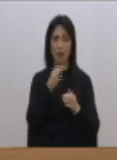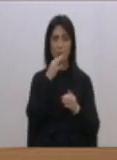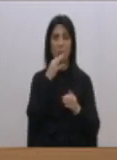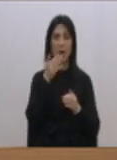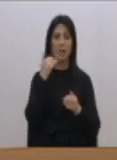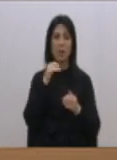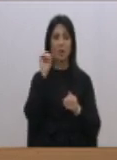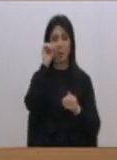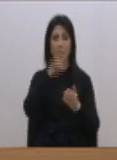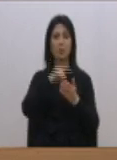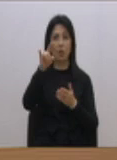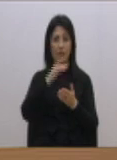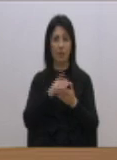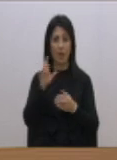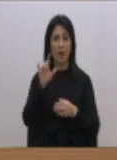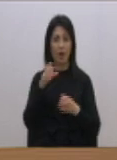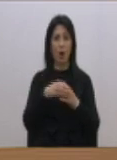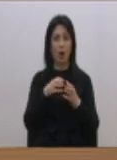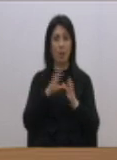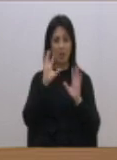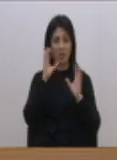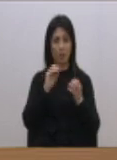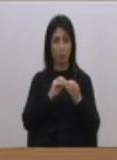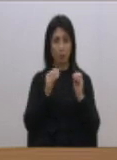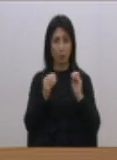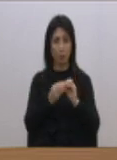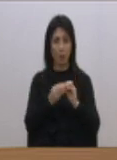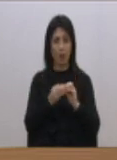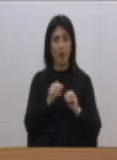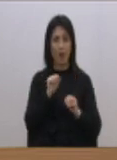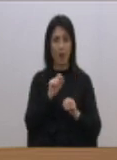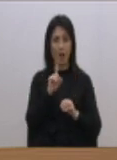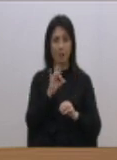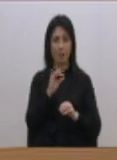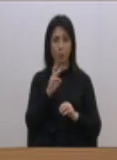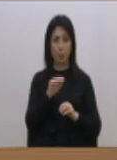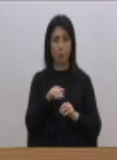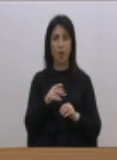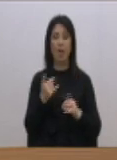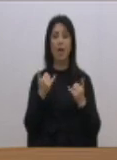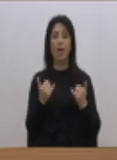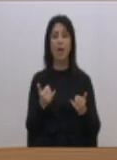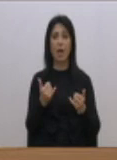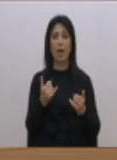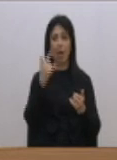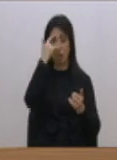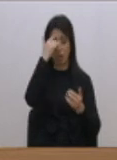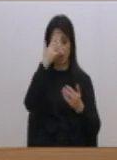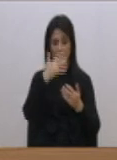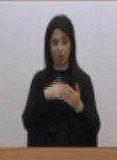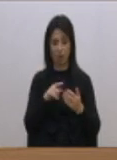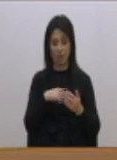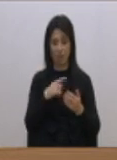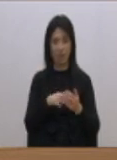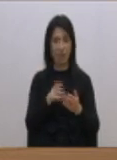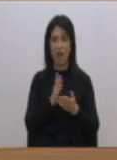ca abhazeci, ca hurțele buli, am compania, se zice seriozul problematuri s-a hepsi. Eha, și ne-ar și se uite, am să ghitre,